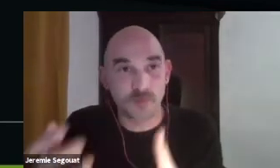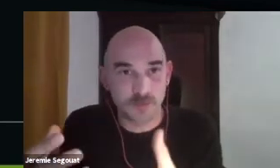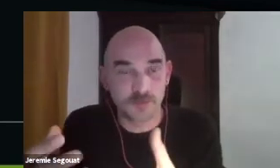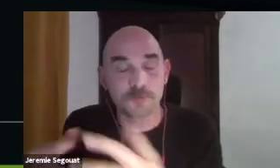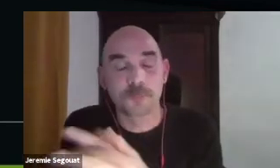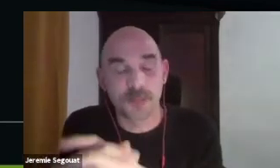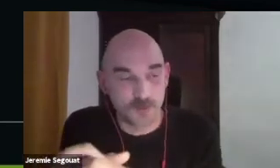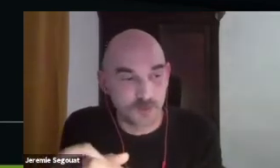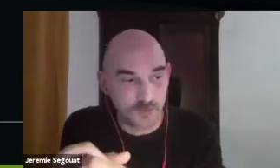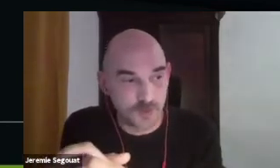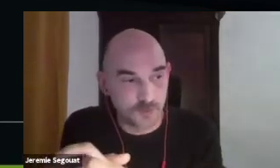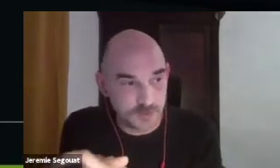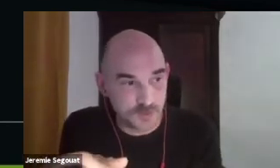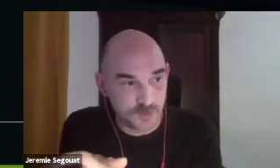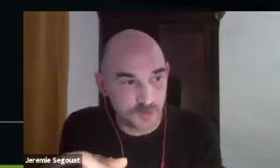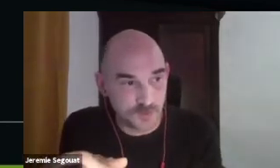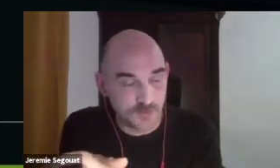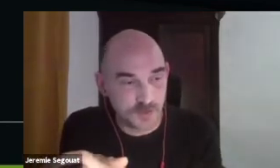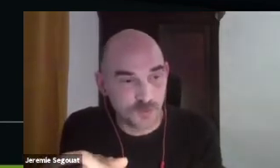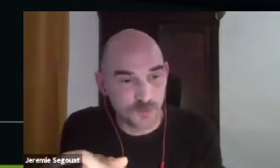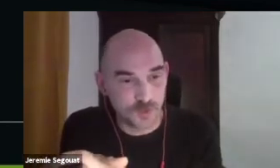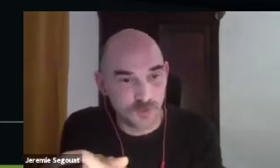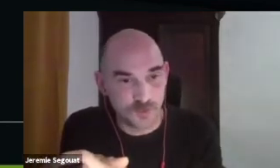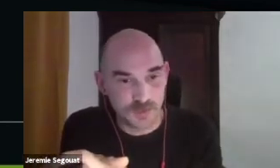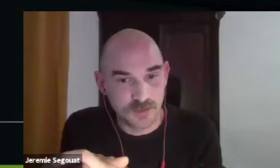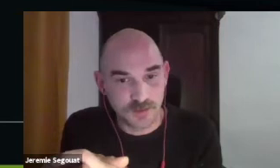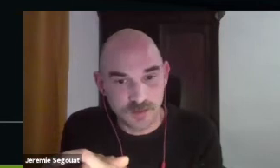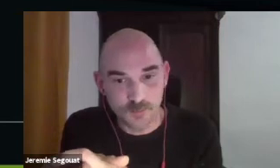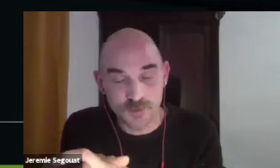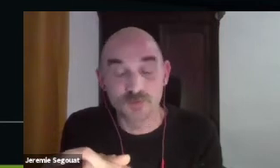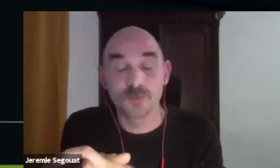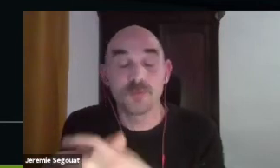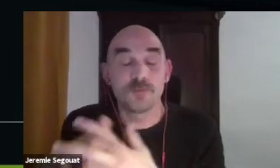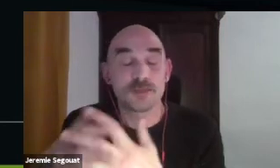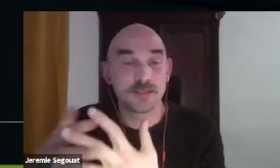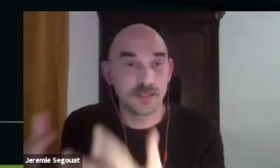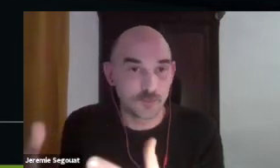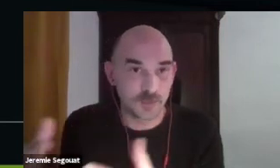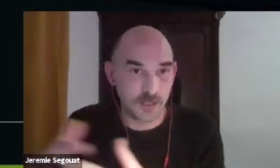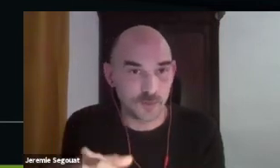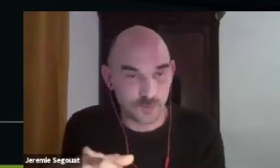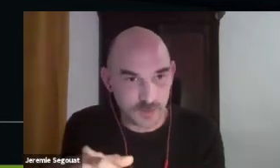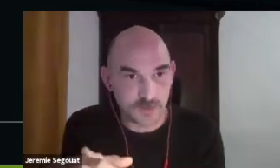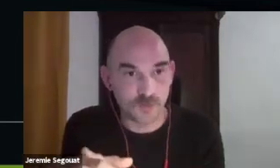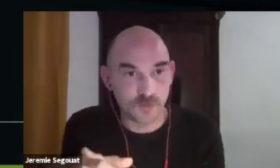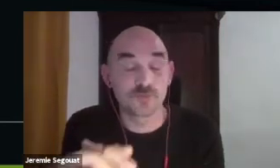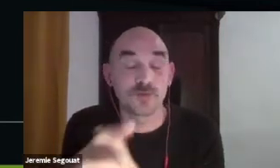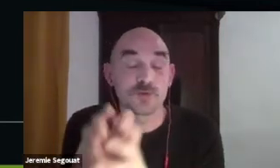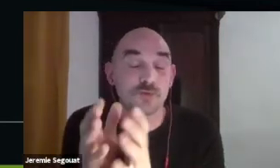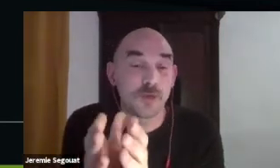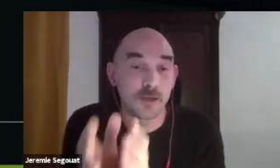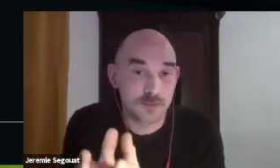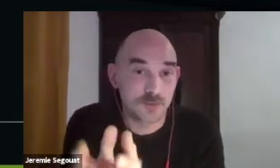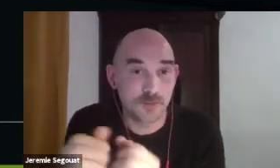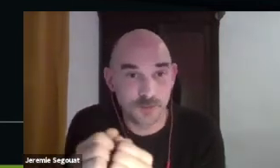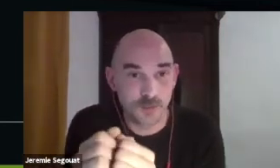en contact avec une personne avec qui on communique en langue des signes tactile puisque si on arrête le contact on peut tout à fait